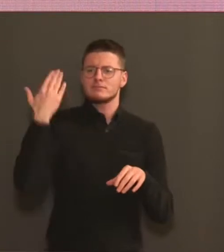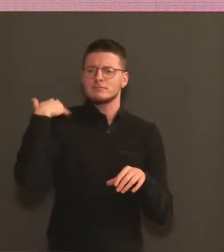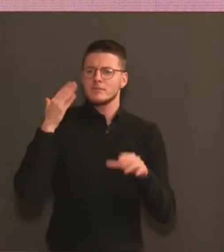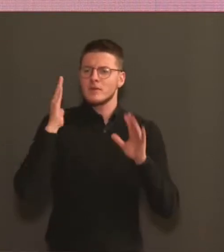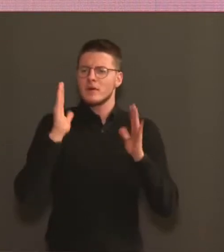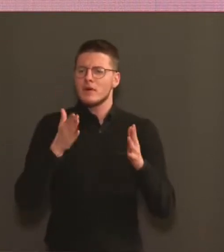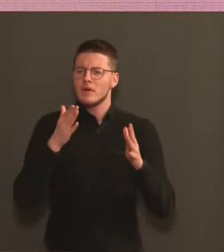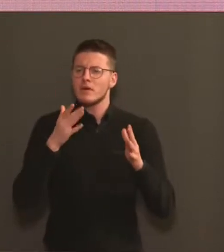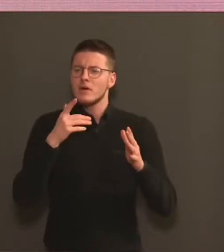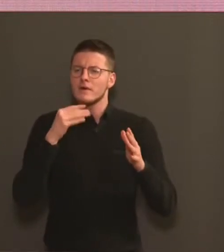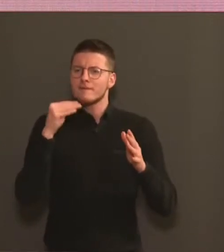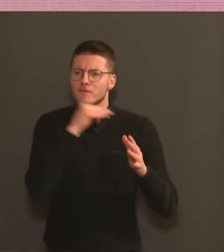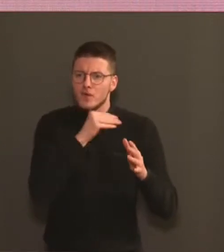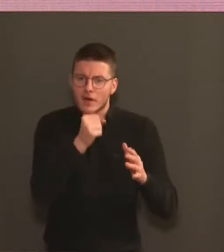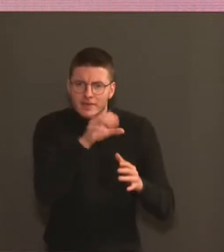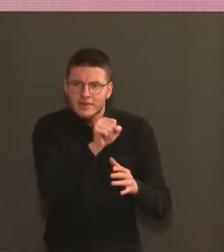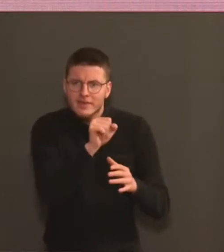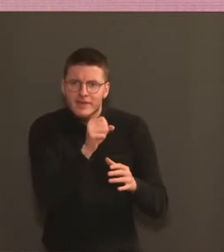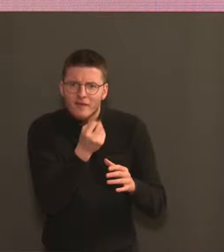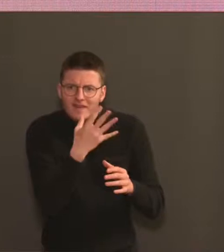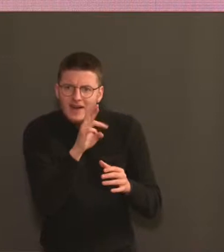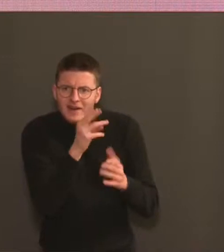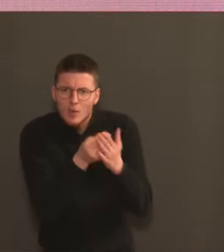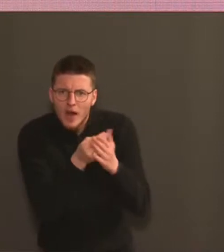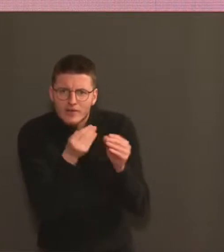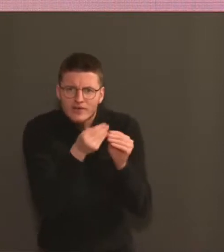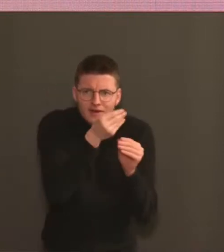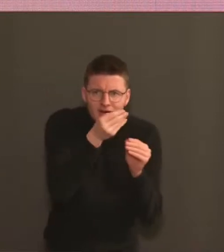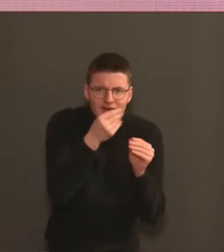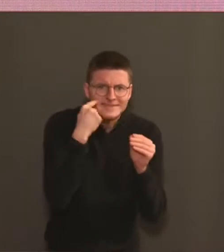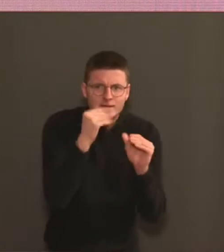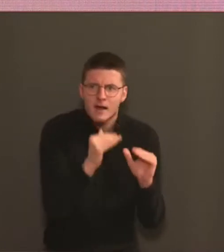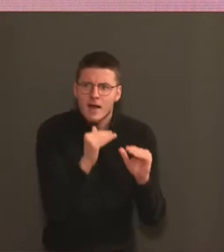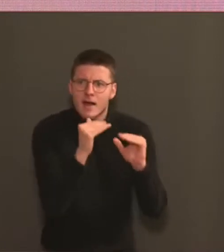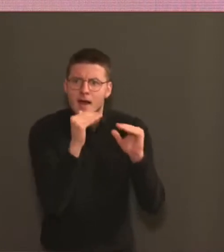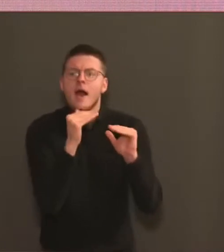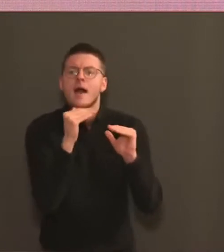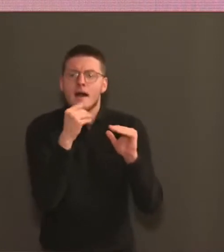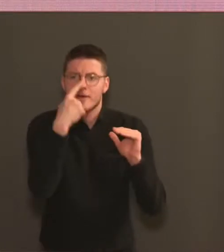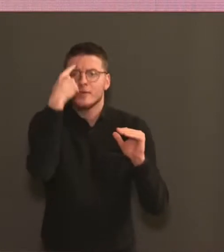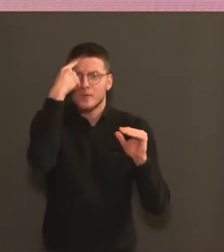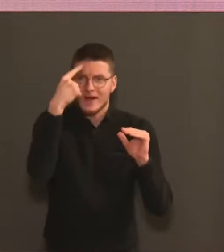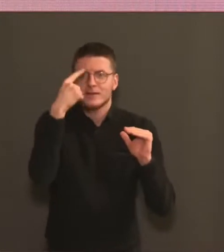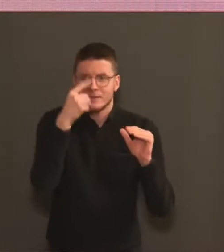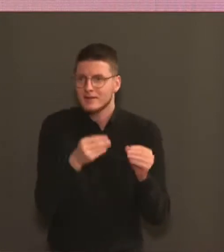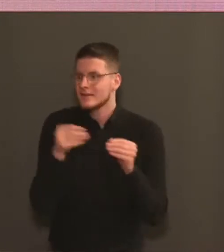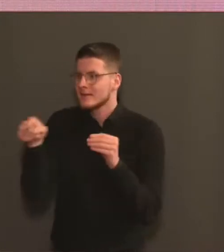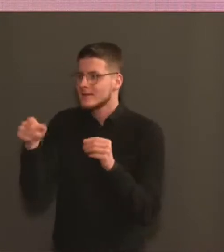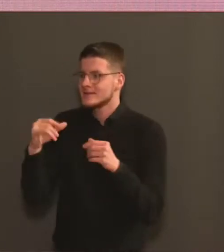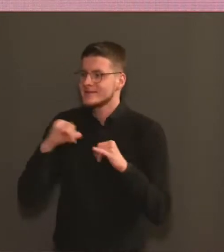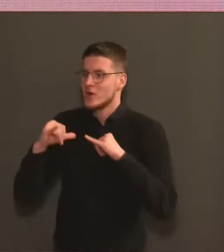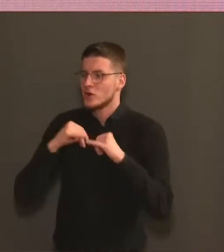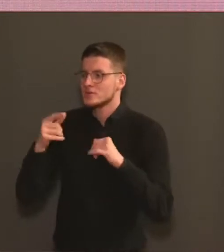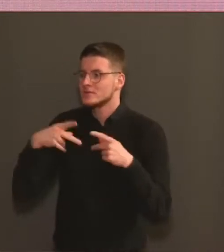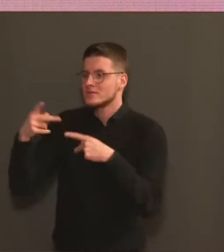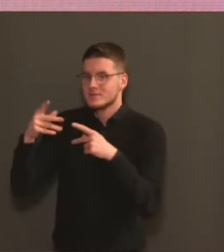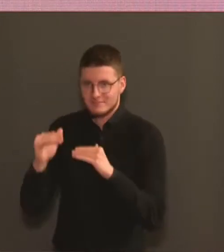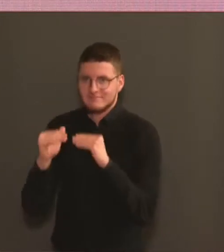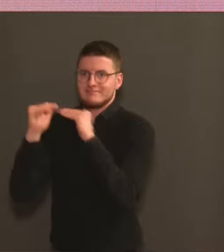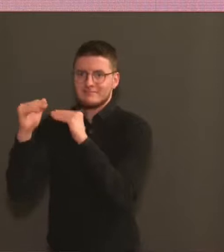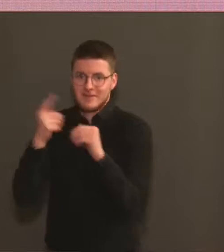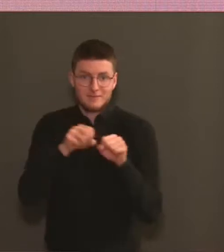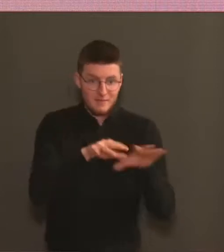besmettingen stijgen, dat je dan een 10-tal dagen later ook een stijging in de ziekenhuisopnames kan verwachten. Dus die besmettingen hebben een